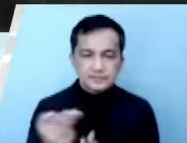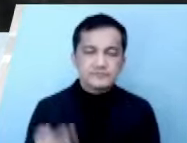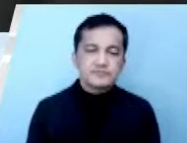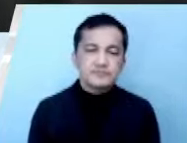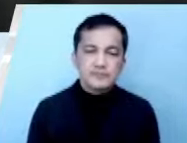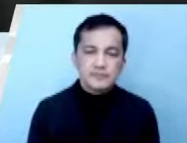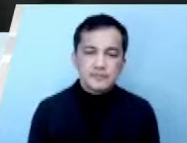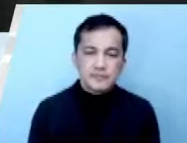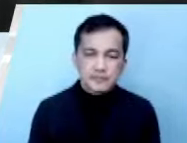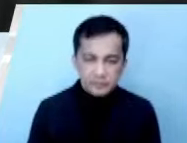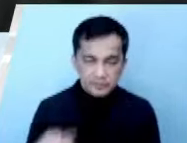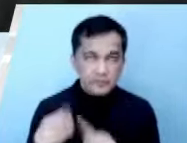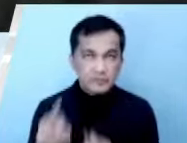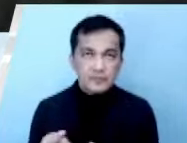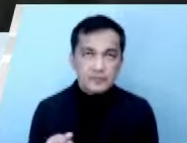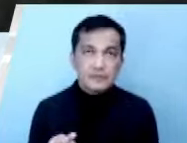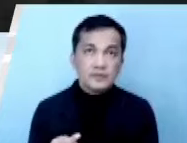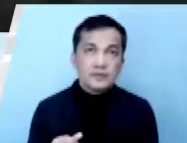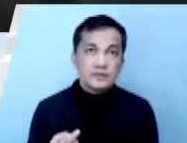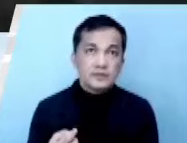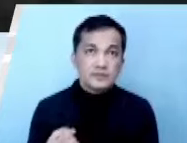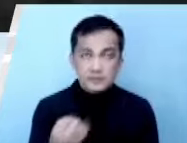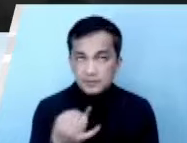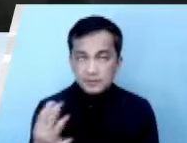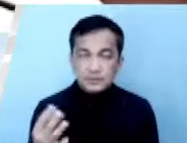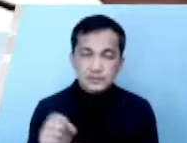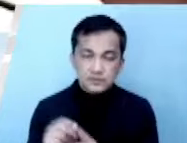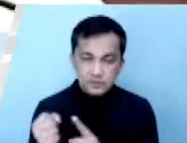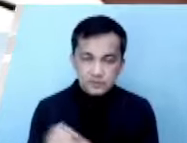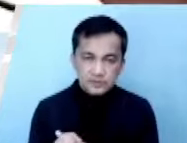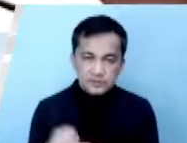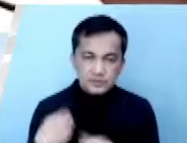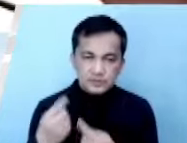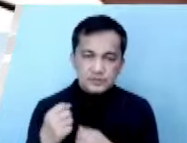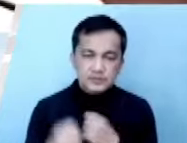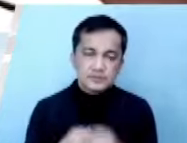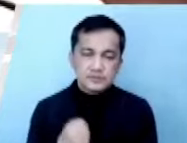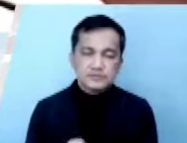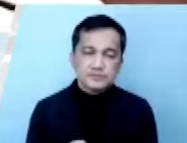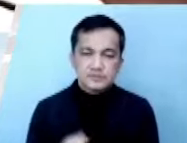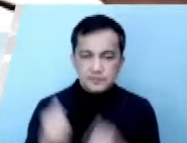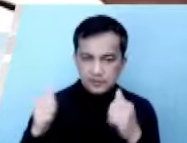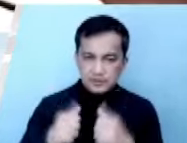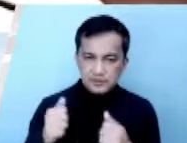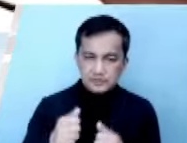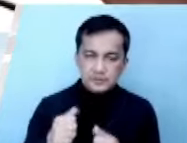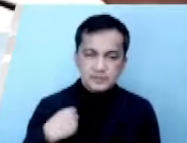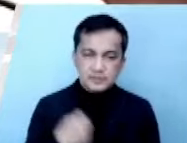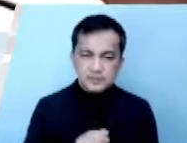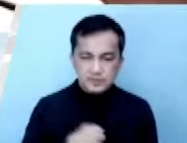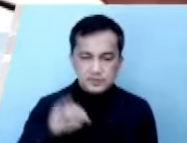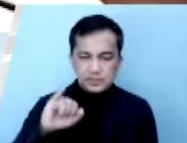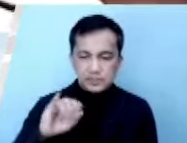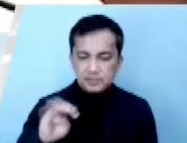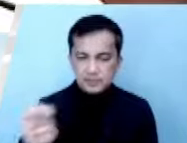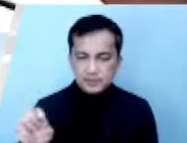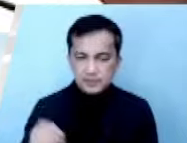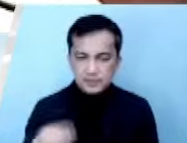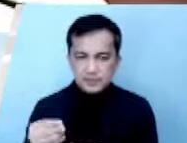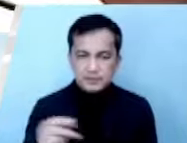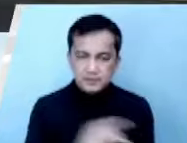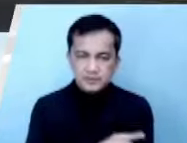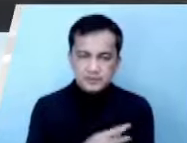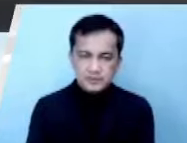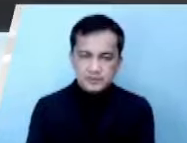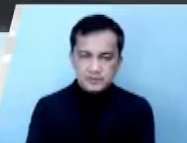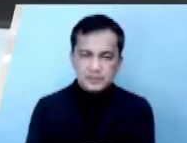During several instances lang naman during the year. Pabor si Senator Aimee Marcos kung ibibigay ang kapangyarihan sa Agriculture